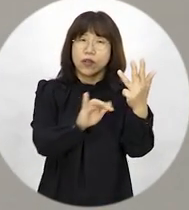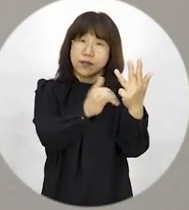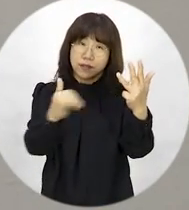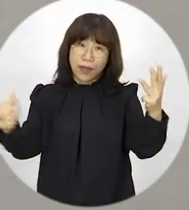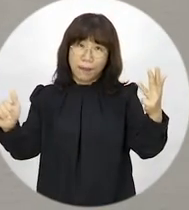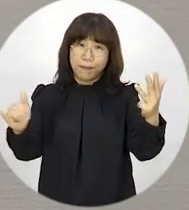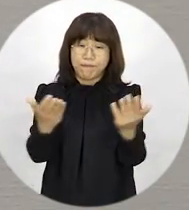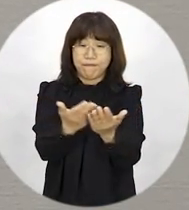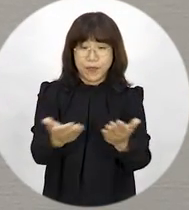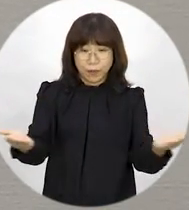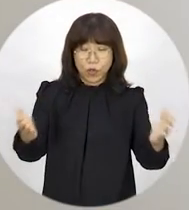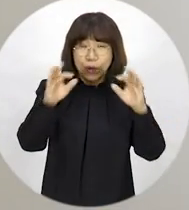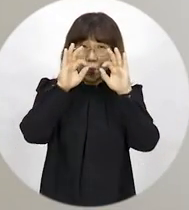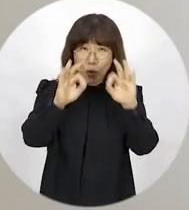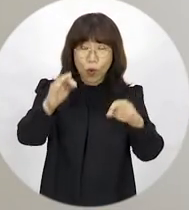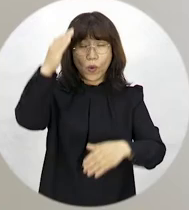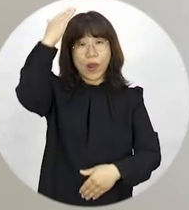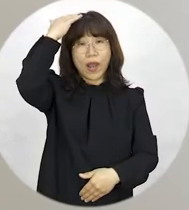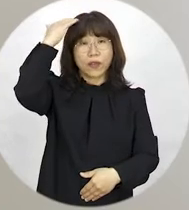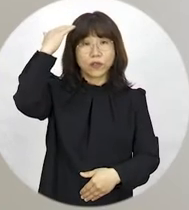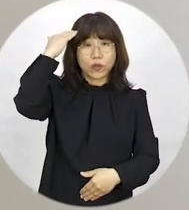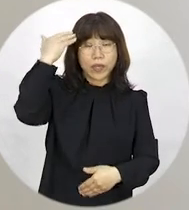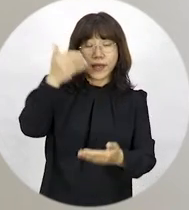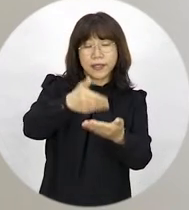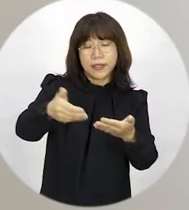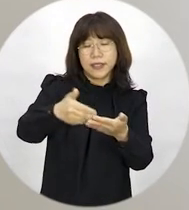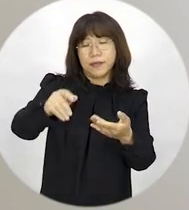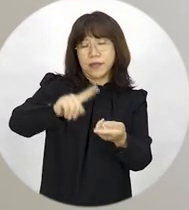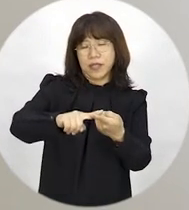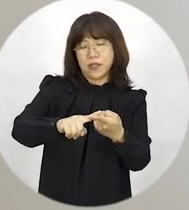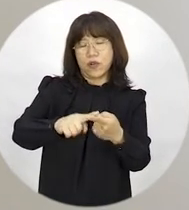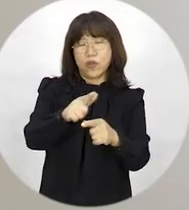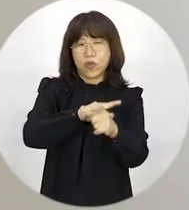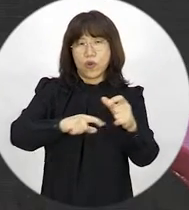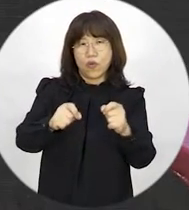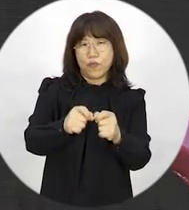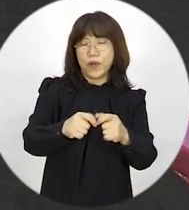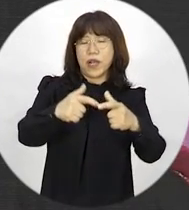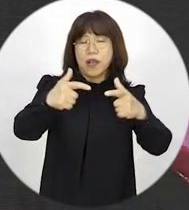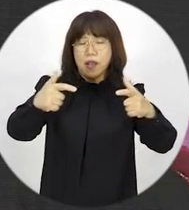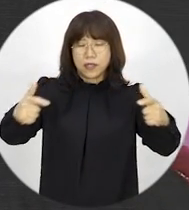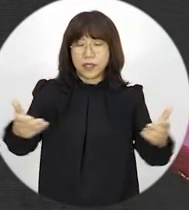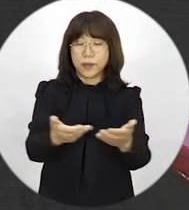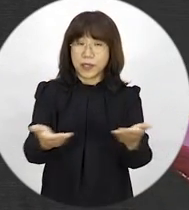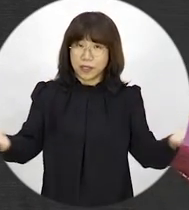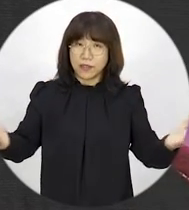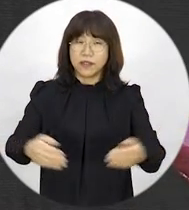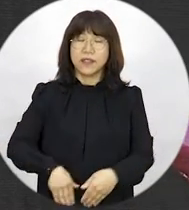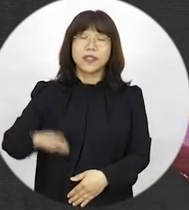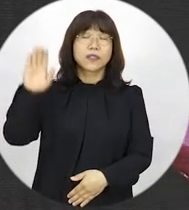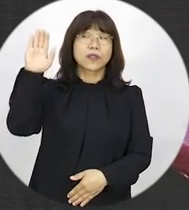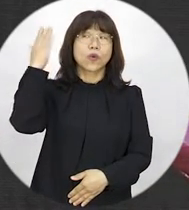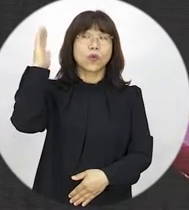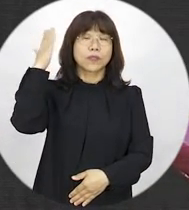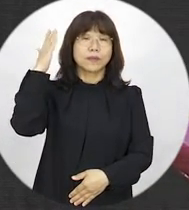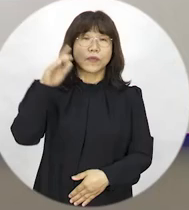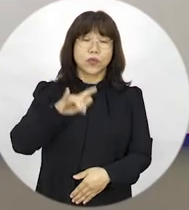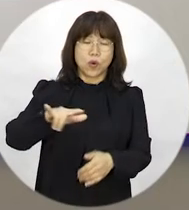작품을 통해 한국 미술계에 새로운 화두를 던져 확장형 전시를 느낄 수 있습니다. 최근